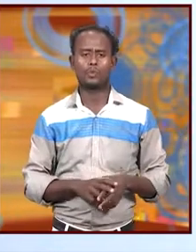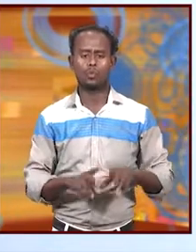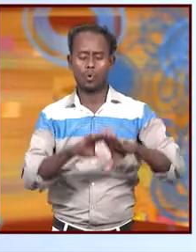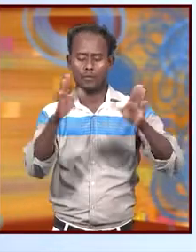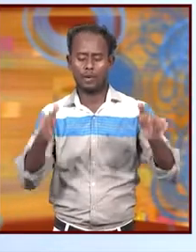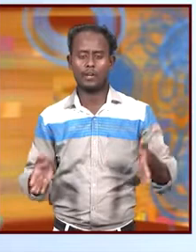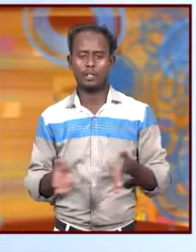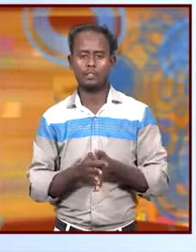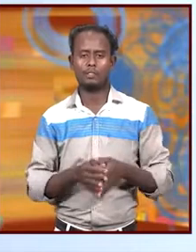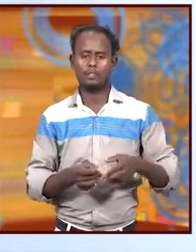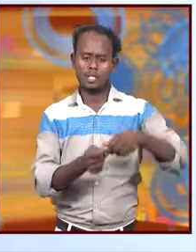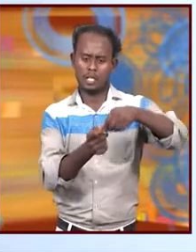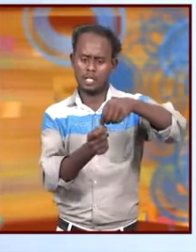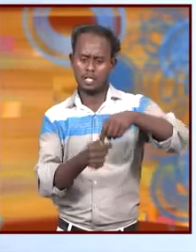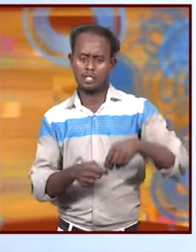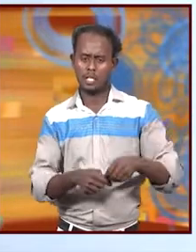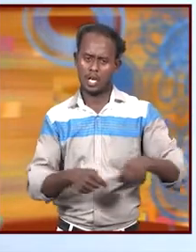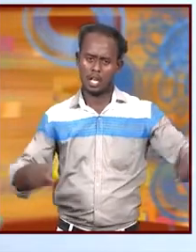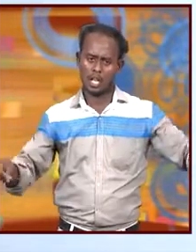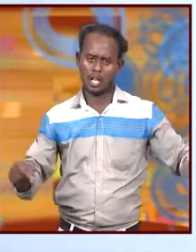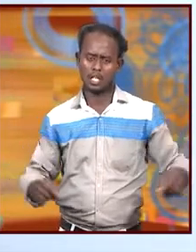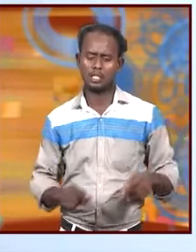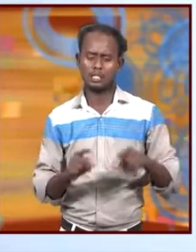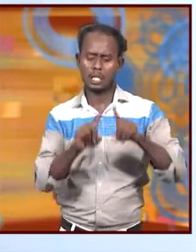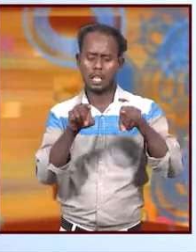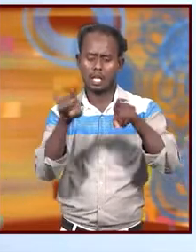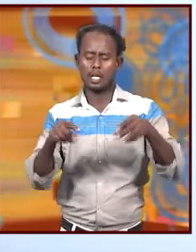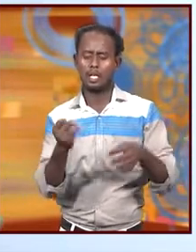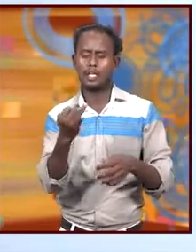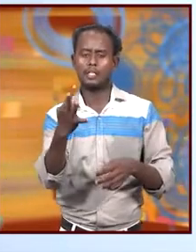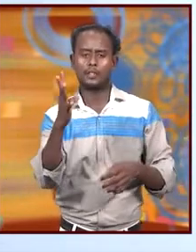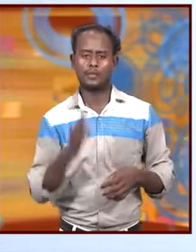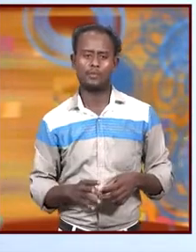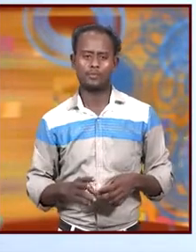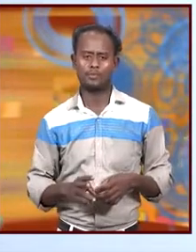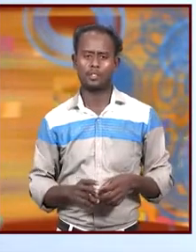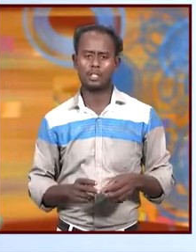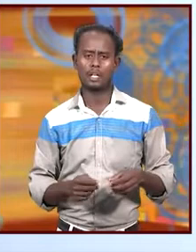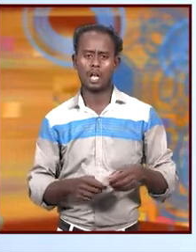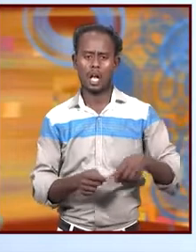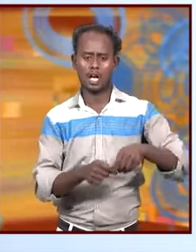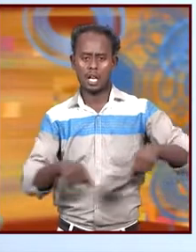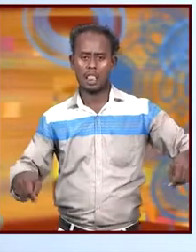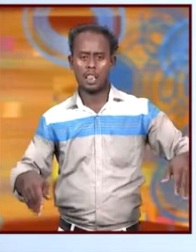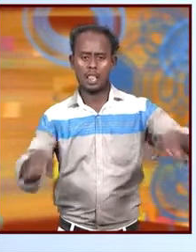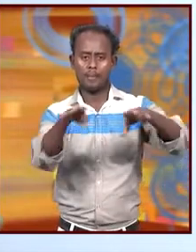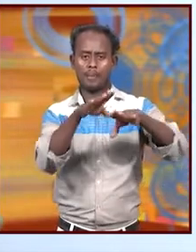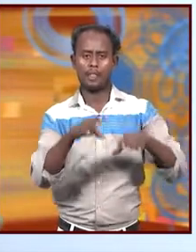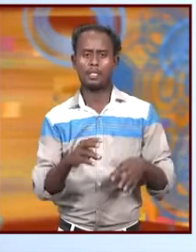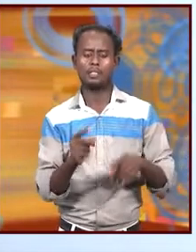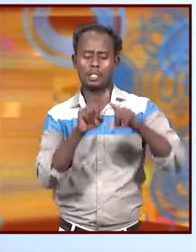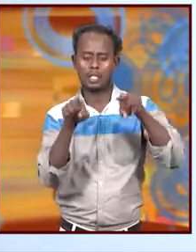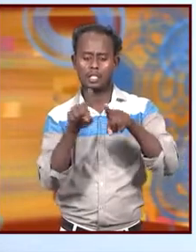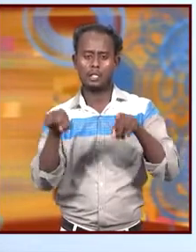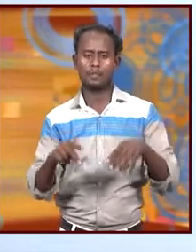வடிவத்தினுடைய நீளத்தில் அமைந்த சதுரங்களின் எண்ணிக்கையையும் அகலத்தில் அமைந்த சதுரங்களின்